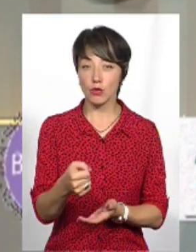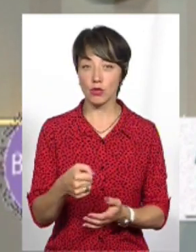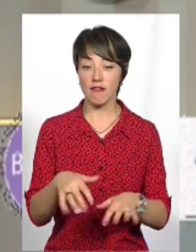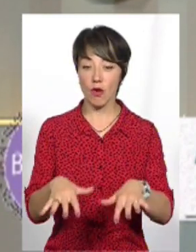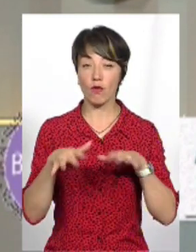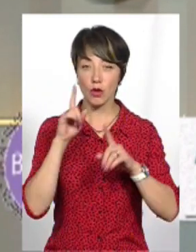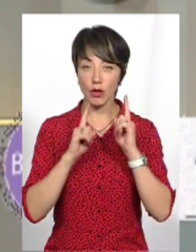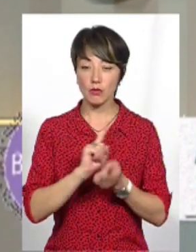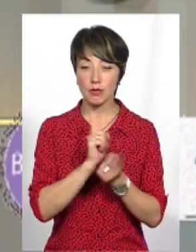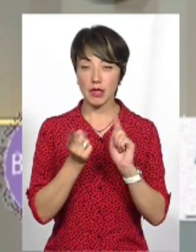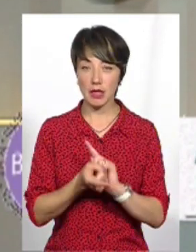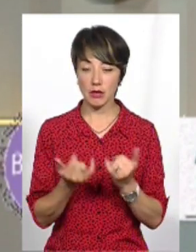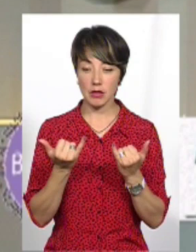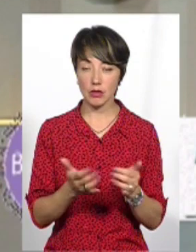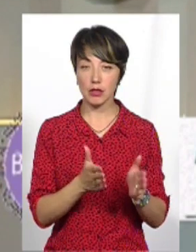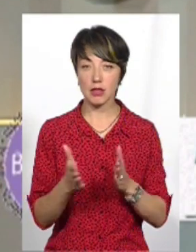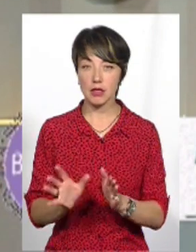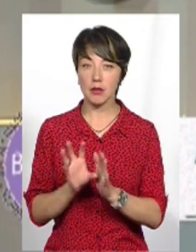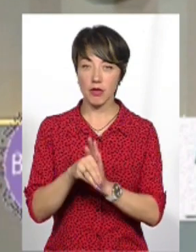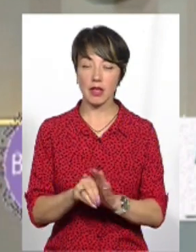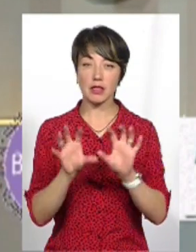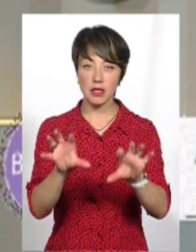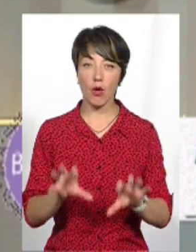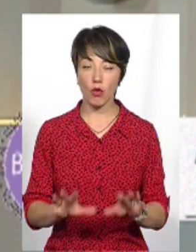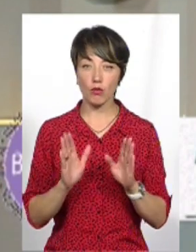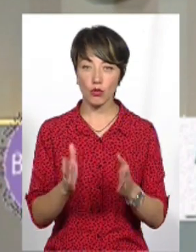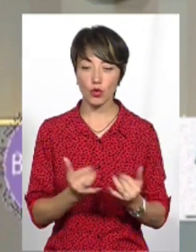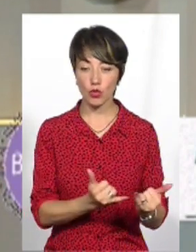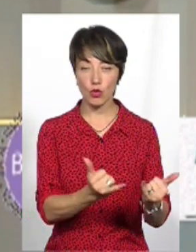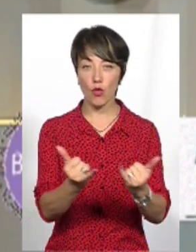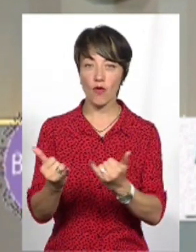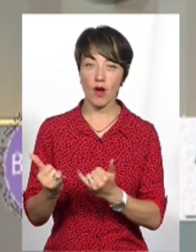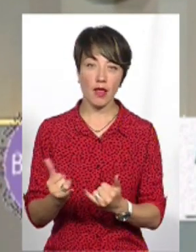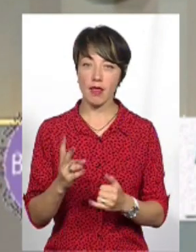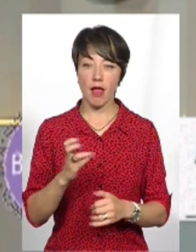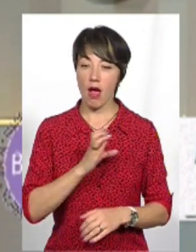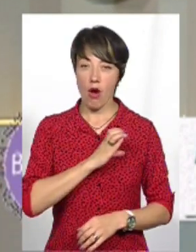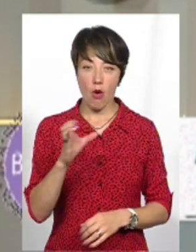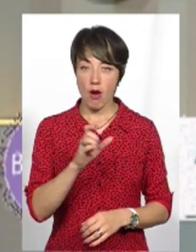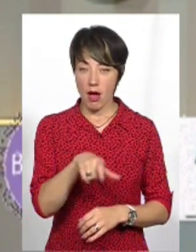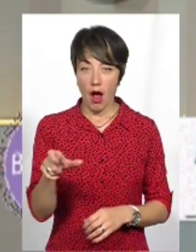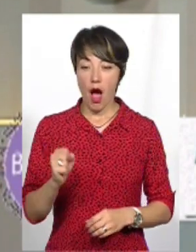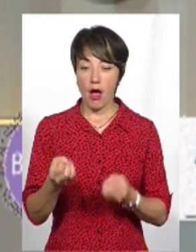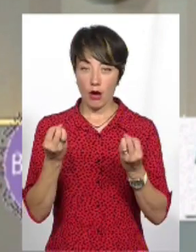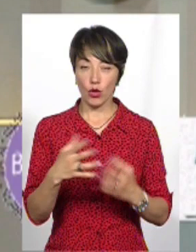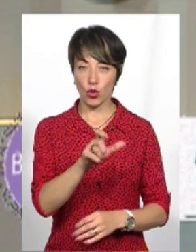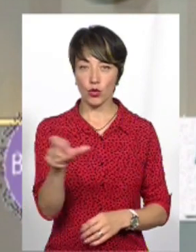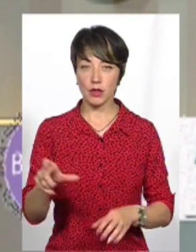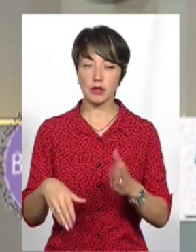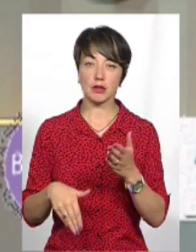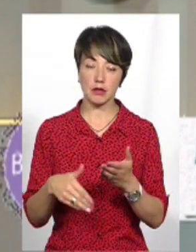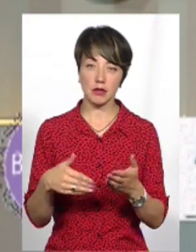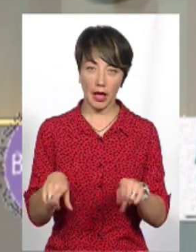діючу систему, щоб запровадити ряд таких законів, які будуть слугувати не олігархам, а людям. Такі закони,